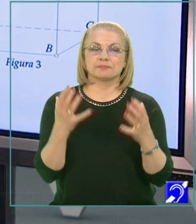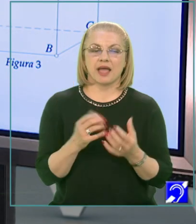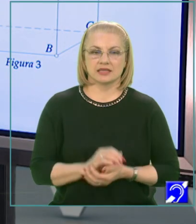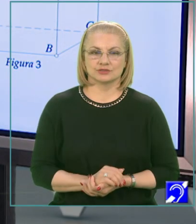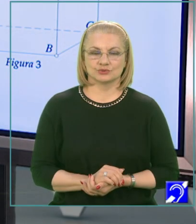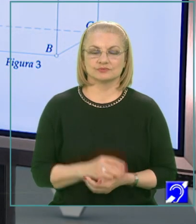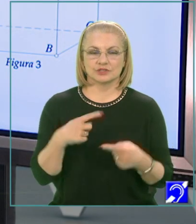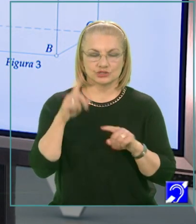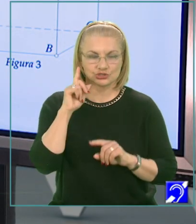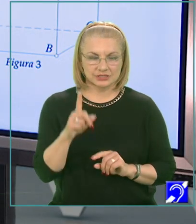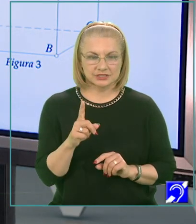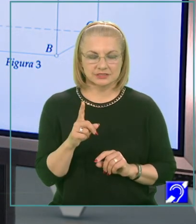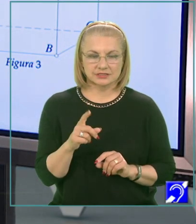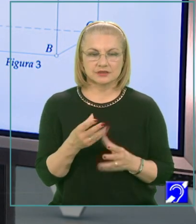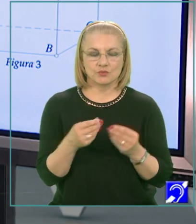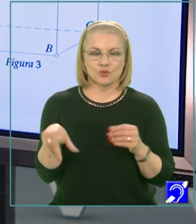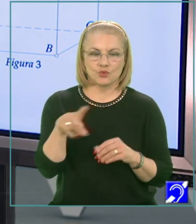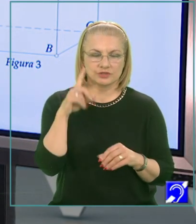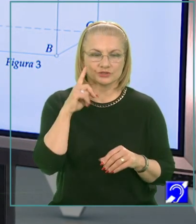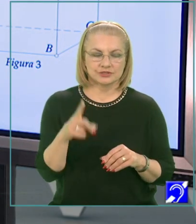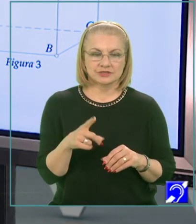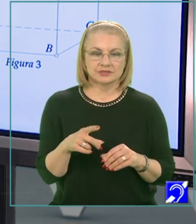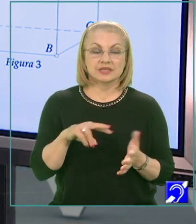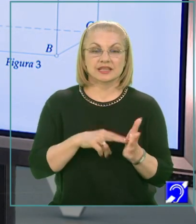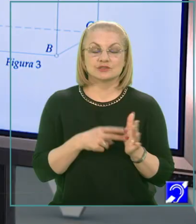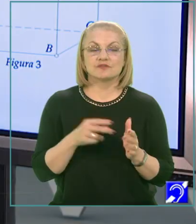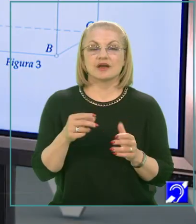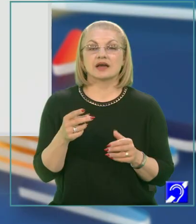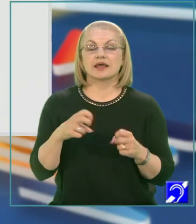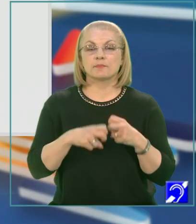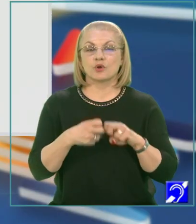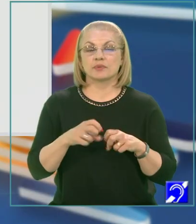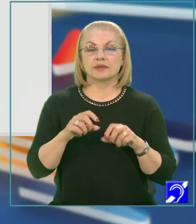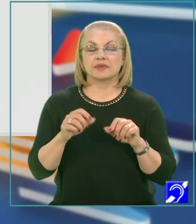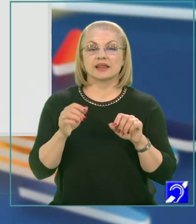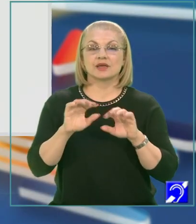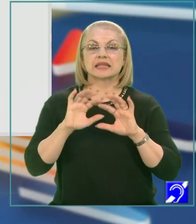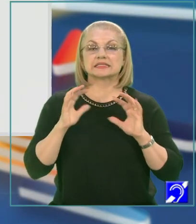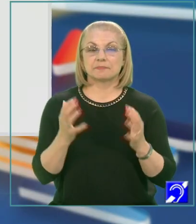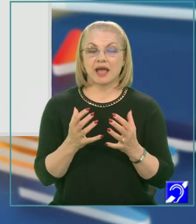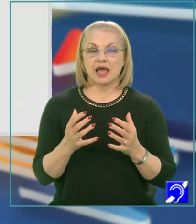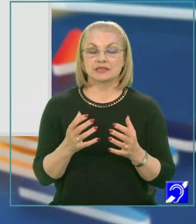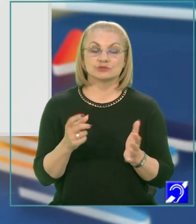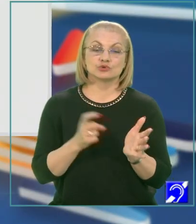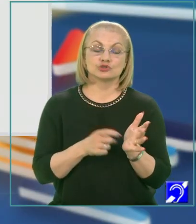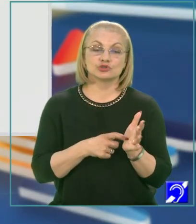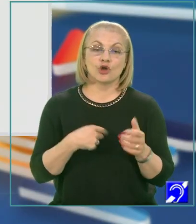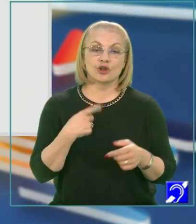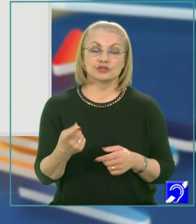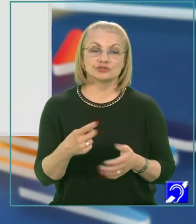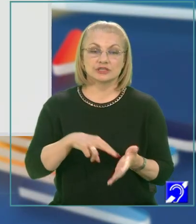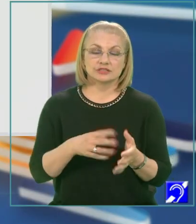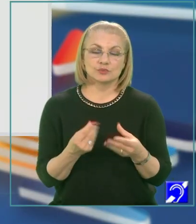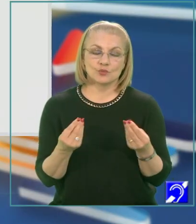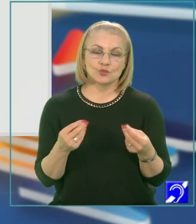Știți, mulți dintre voi, că de fapt rezolvarea problemelor de geometrie în spațiu ne solicită rezolvarea foarte multor probleme